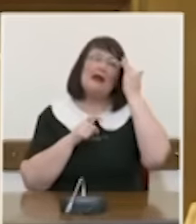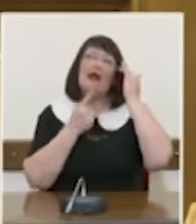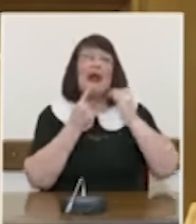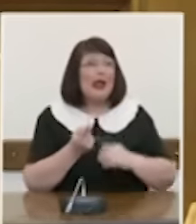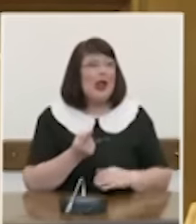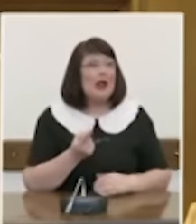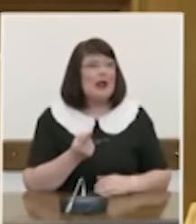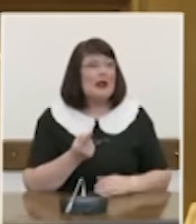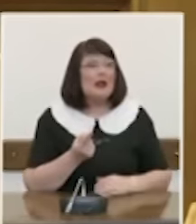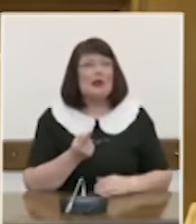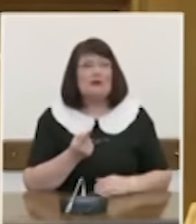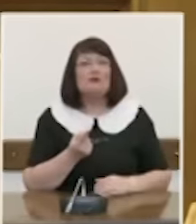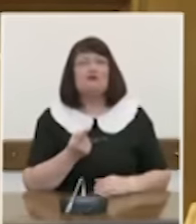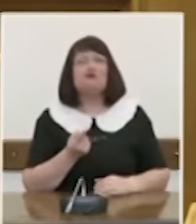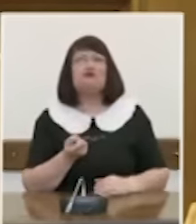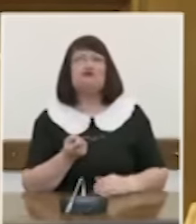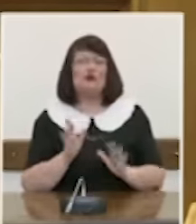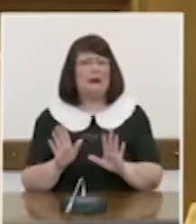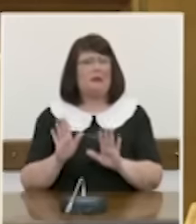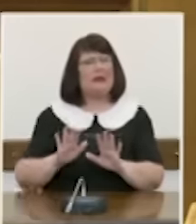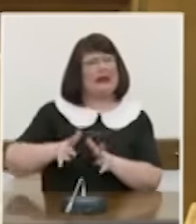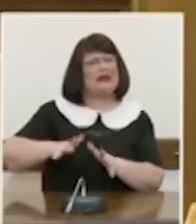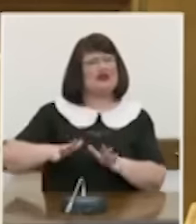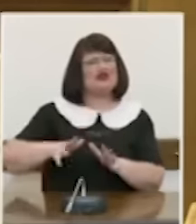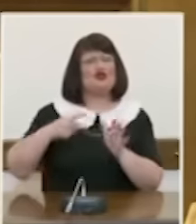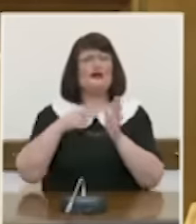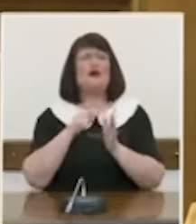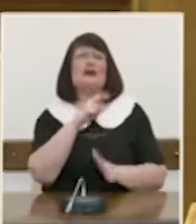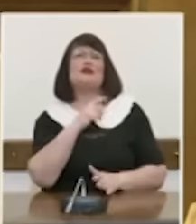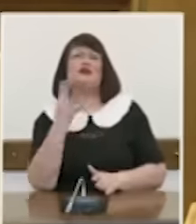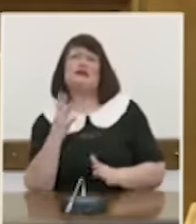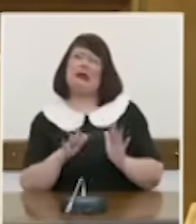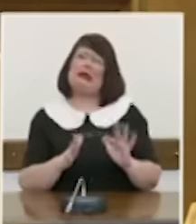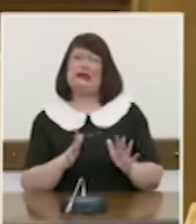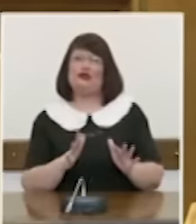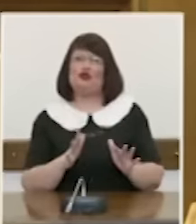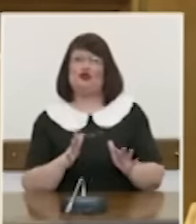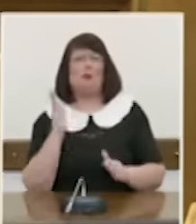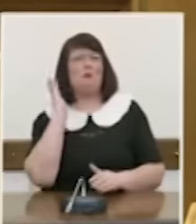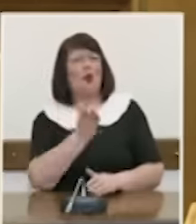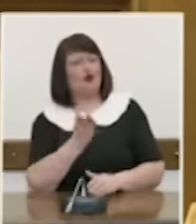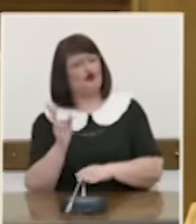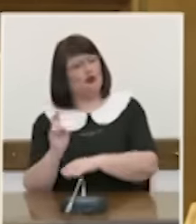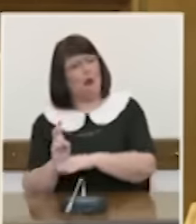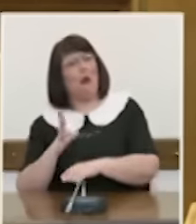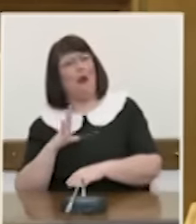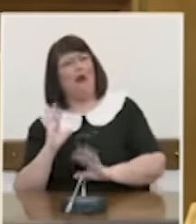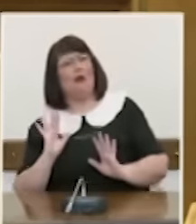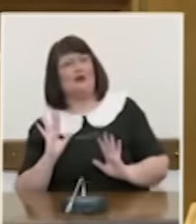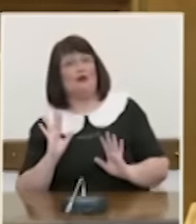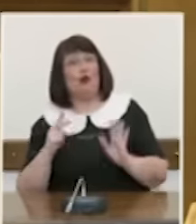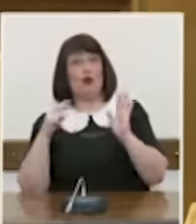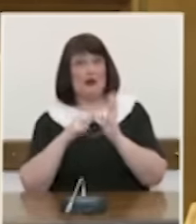βάλει στις επισφάλειές της για το 2024. Χώρια που η υπόθεση αυτή κρατά από το